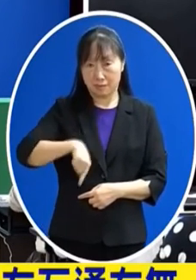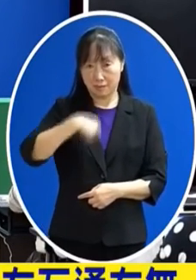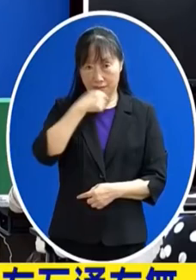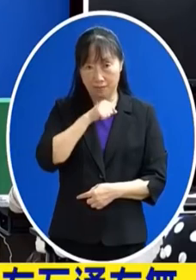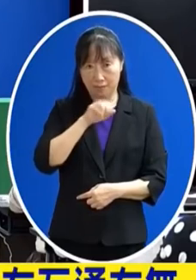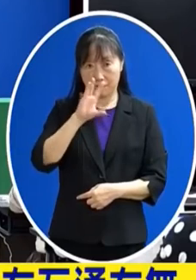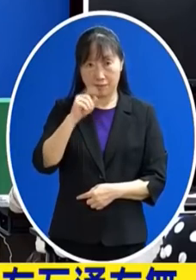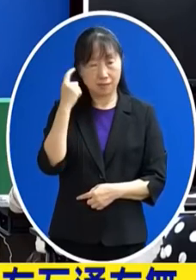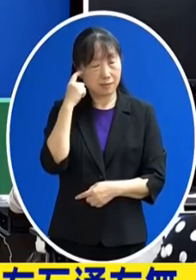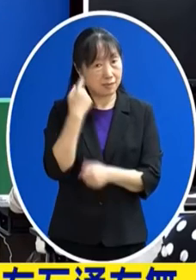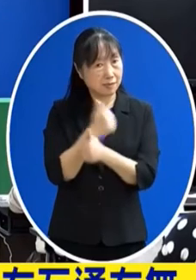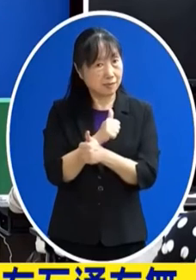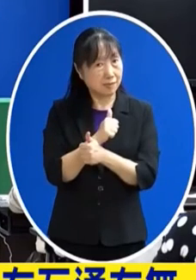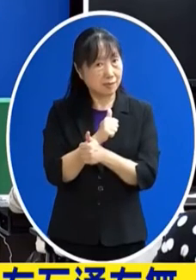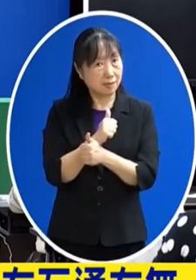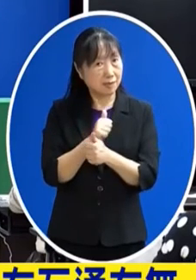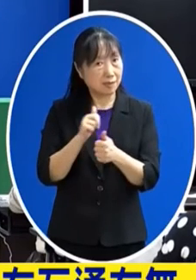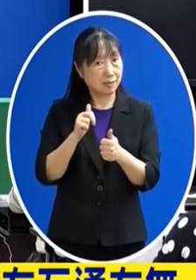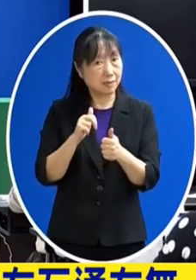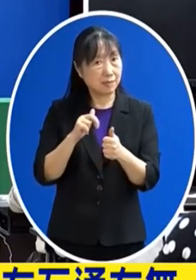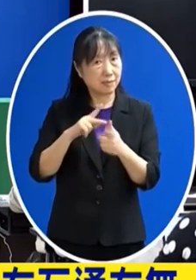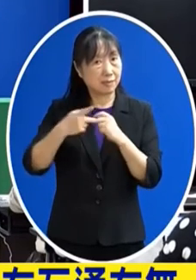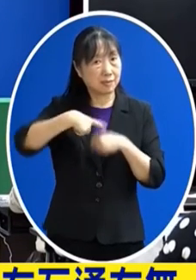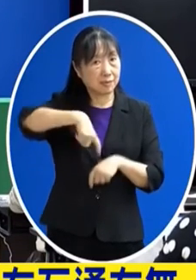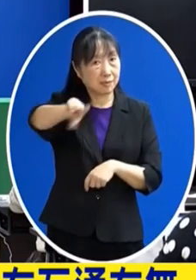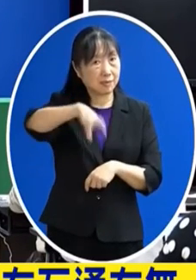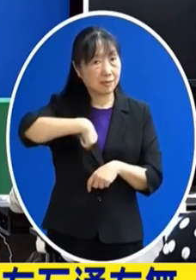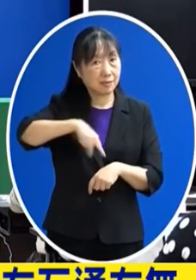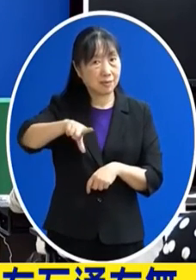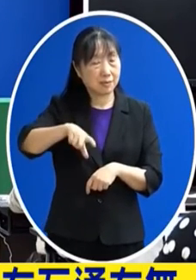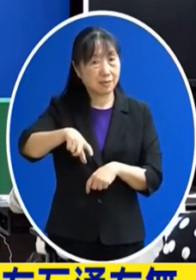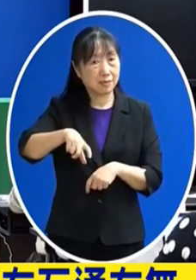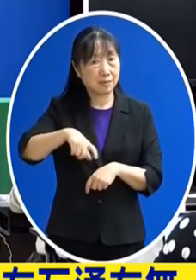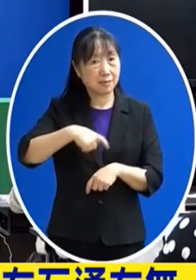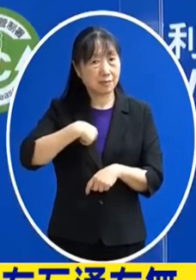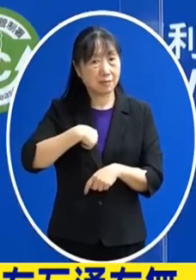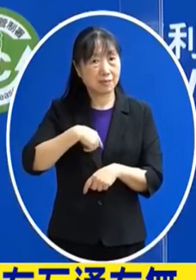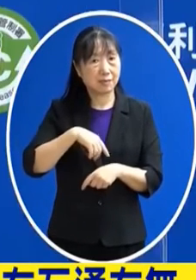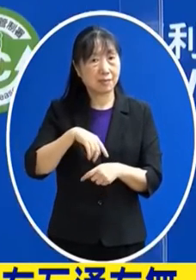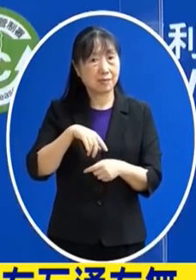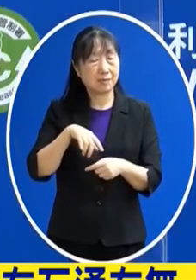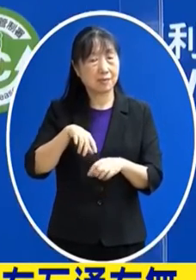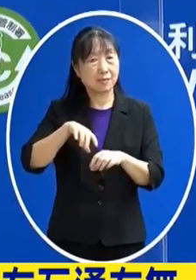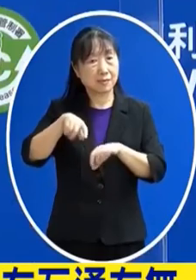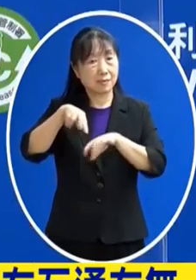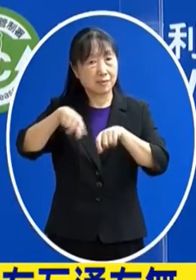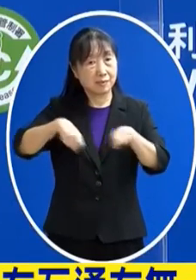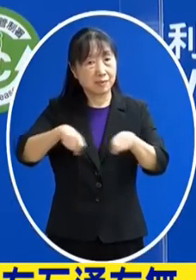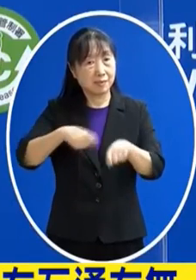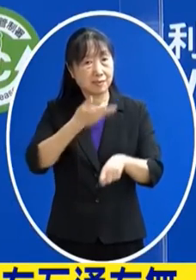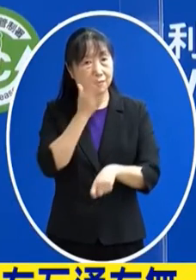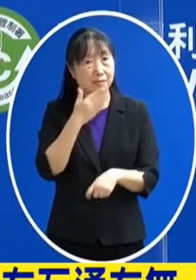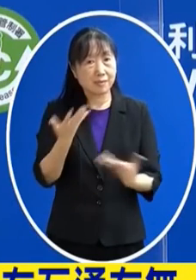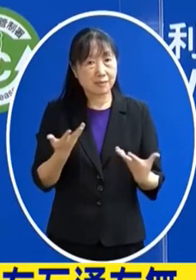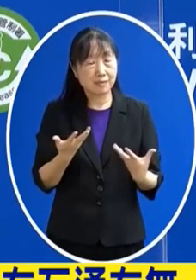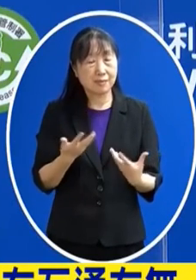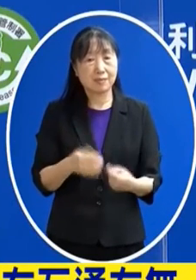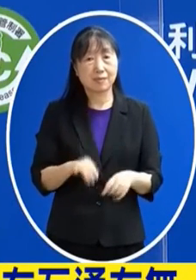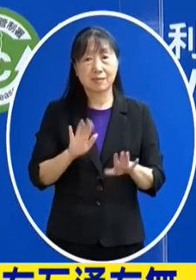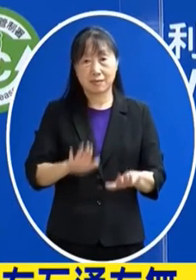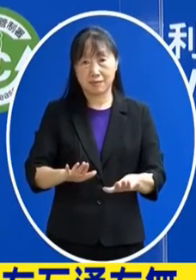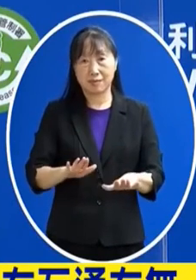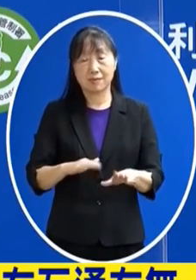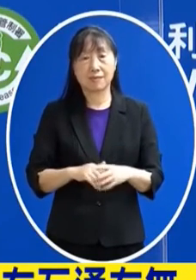有没有考虑再跟他们去推评估推动旅游泡泡？谢谢。 对，在目前来讲的